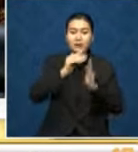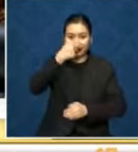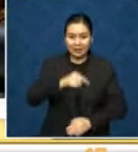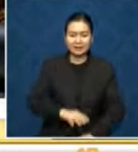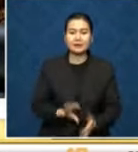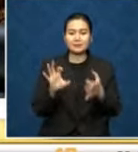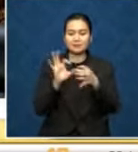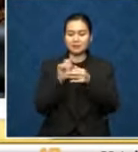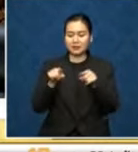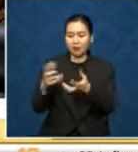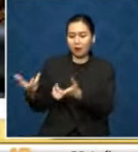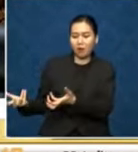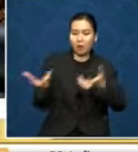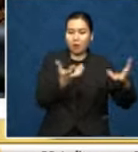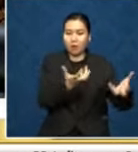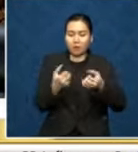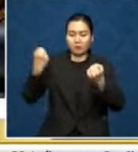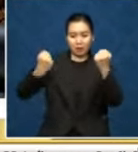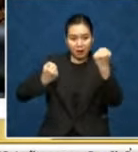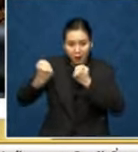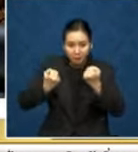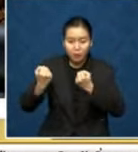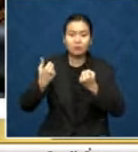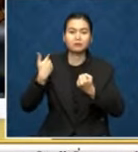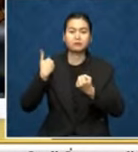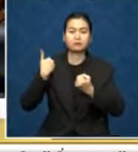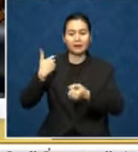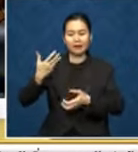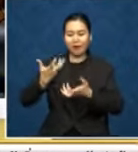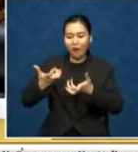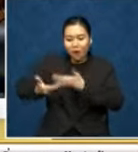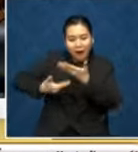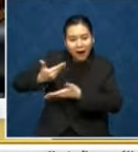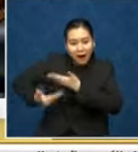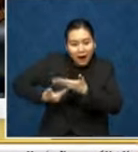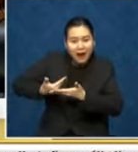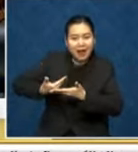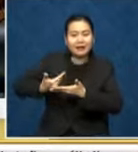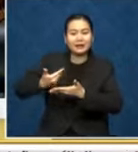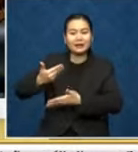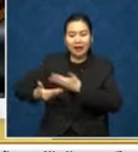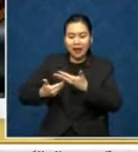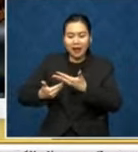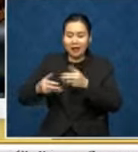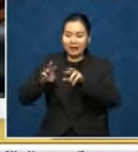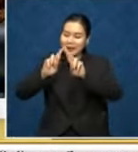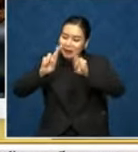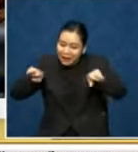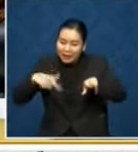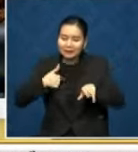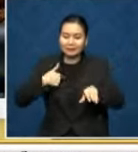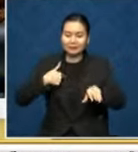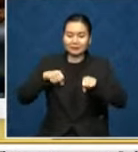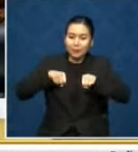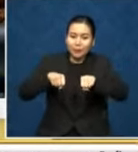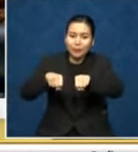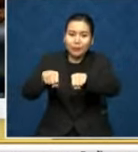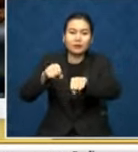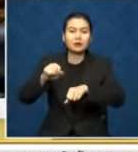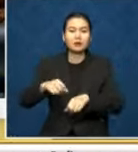ขนของนะครับการอาชีพการขับรถแล้วก็เป็นการขายของนะครับเป็นพวกหับเร่แผงลอยต่างๆนะครับซึ่งตรงนี้เขาก็จะ